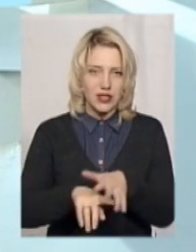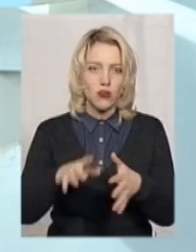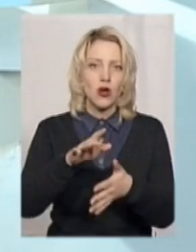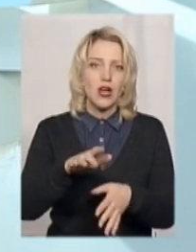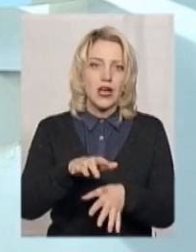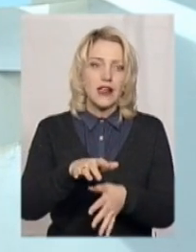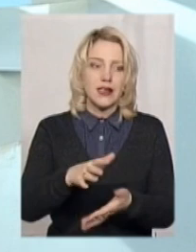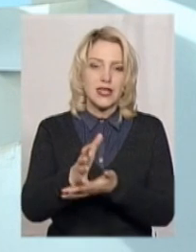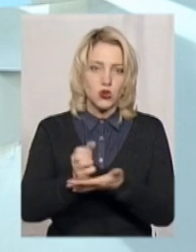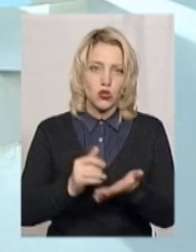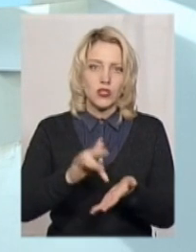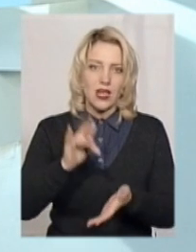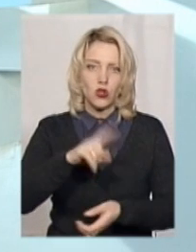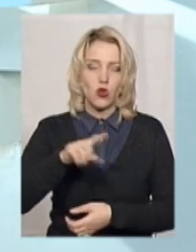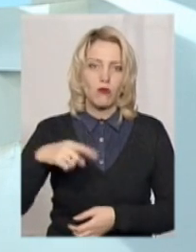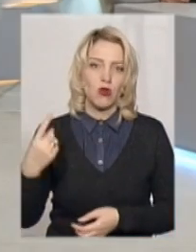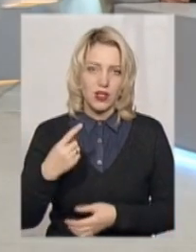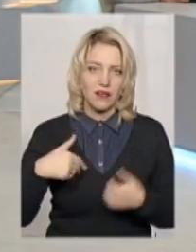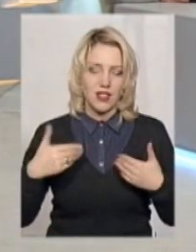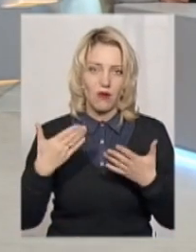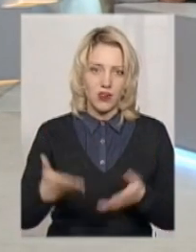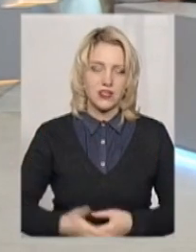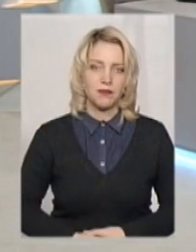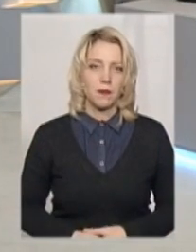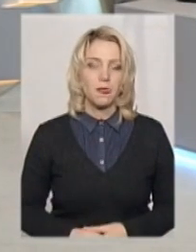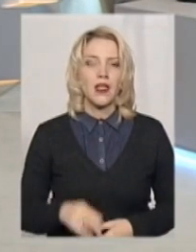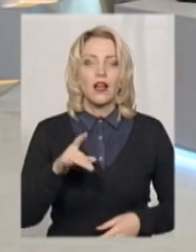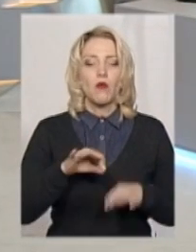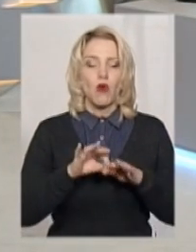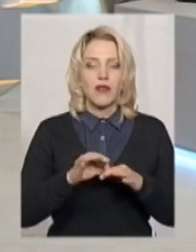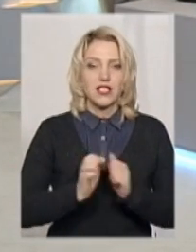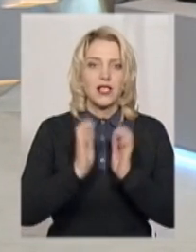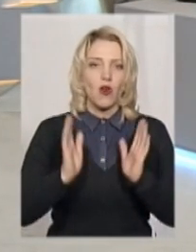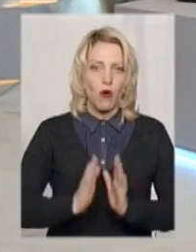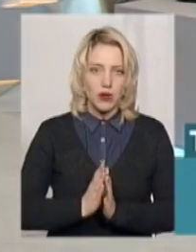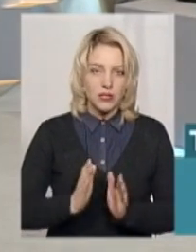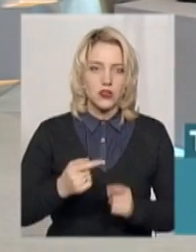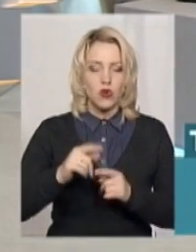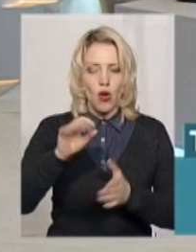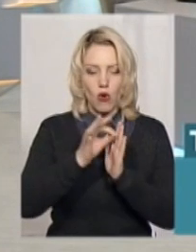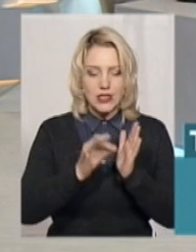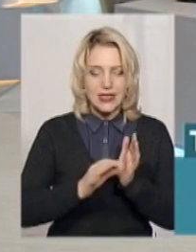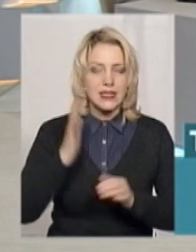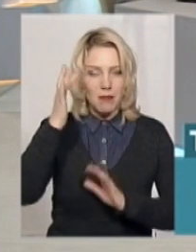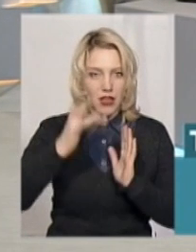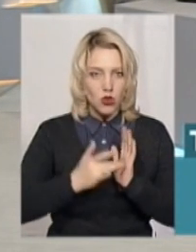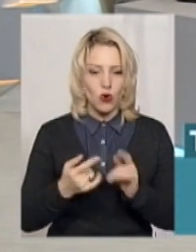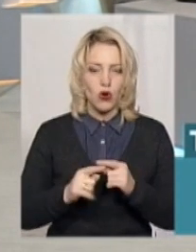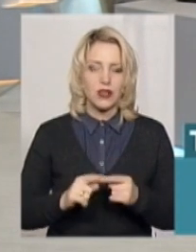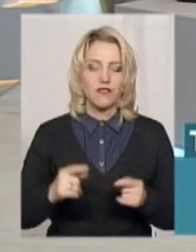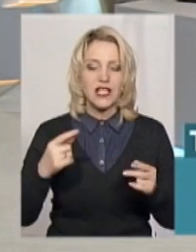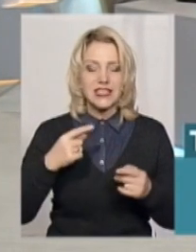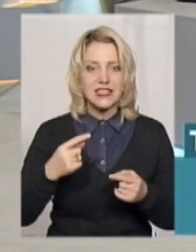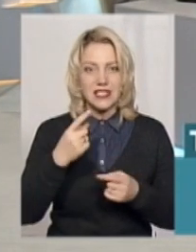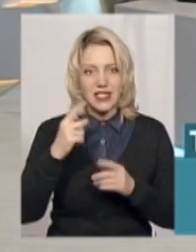центру номер 1. Вітаю вас, пані. Добрий вечір. Отже, проведення комплексної оцінки з метою визначення особливих освітніх